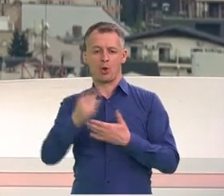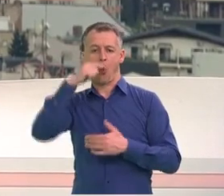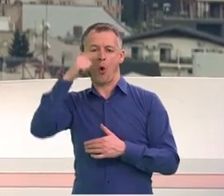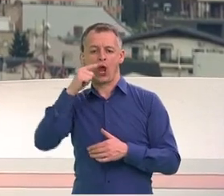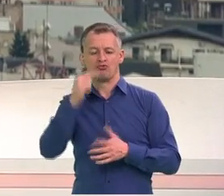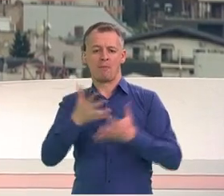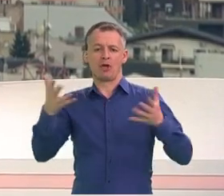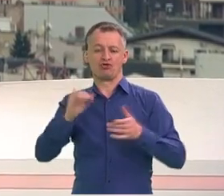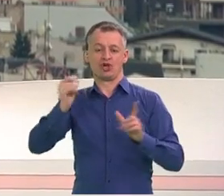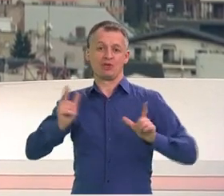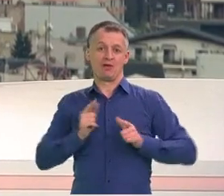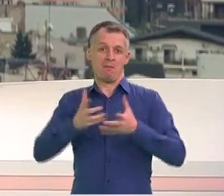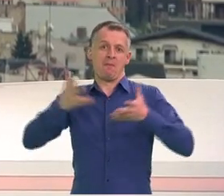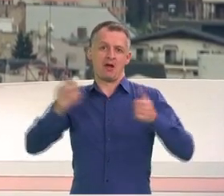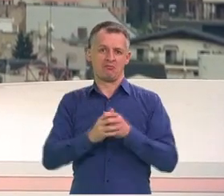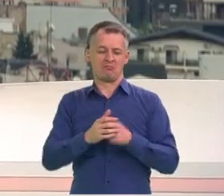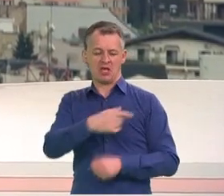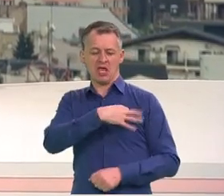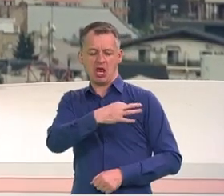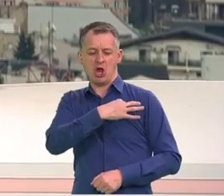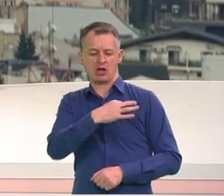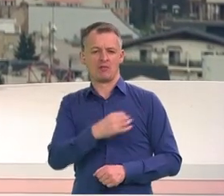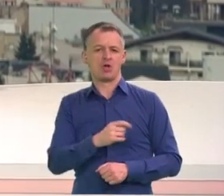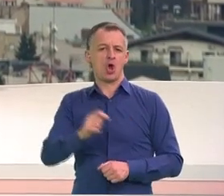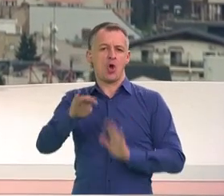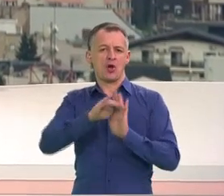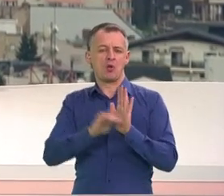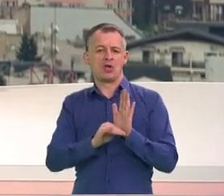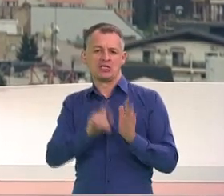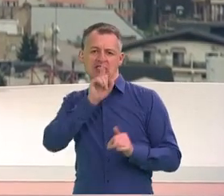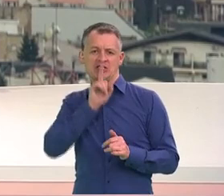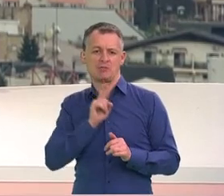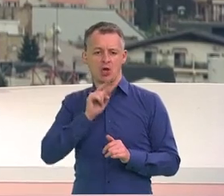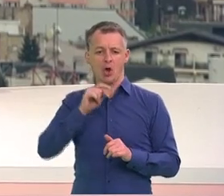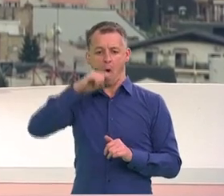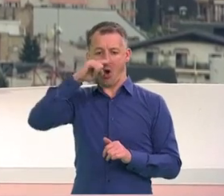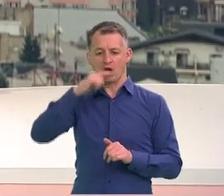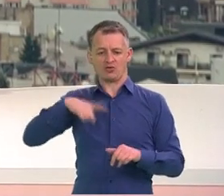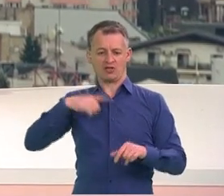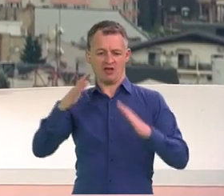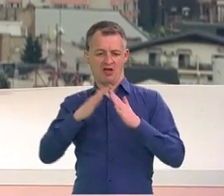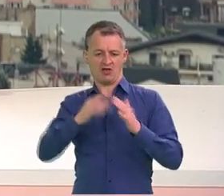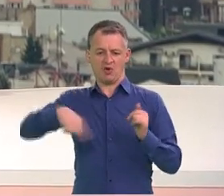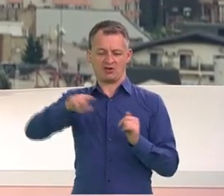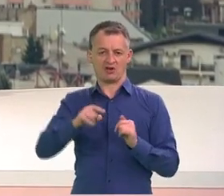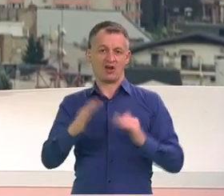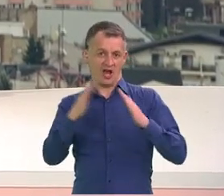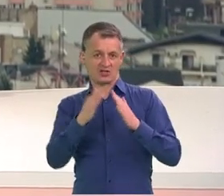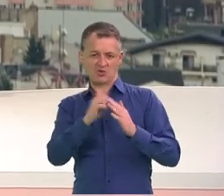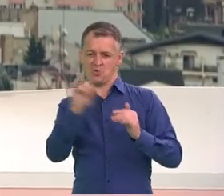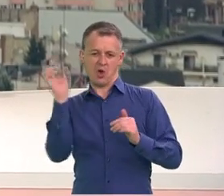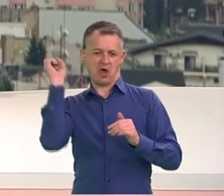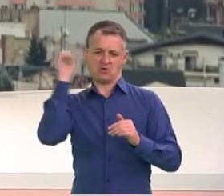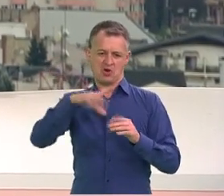mare și pentru că așteptările sunt mai mari. Ignorăm cu grație o regulă simplă. Orașul este casa noastră, iar în casă nu aruncăm gunoaie pe